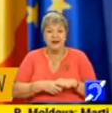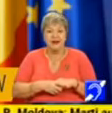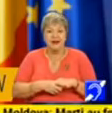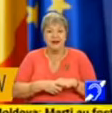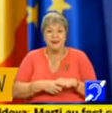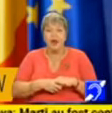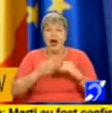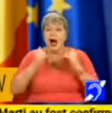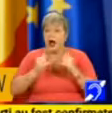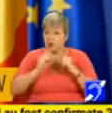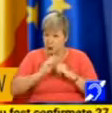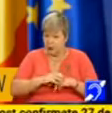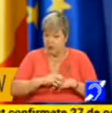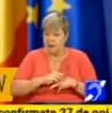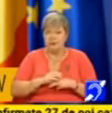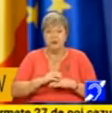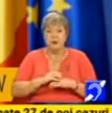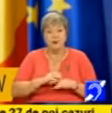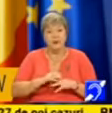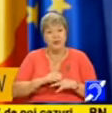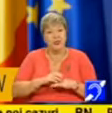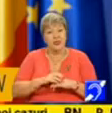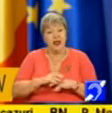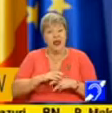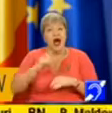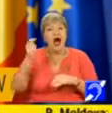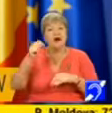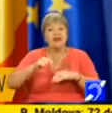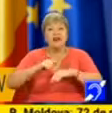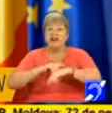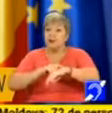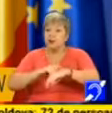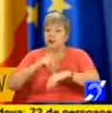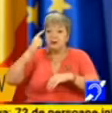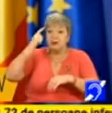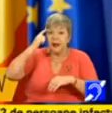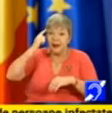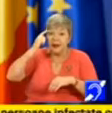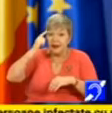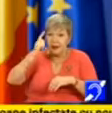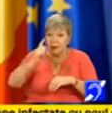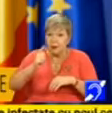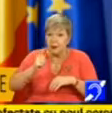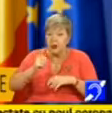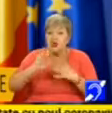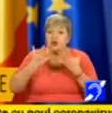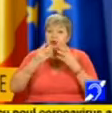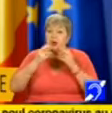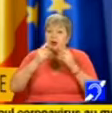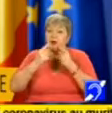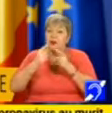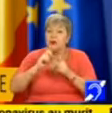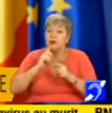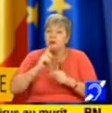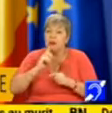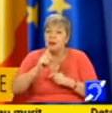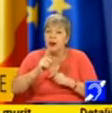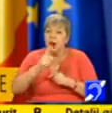Acum este timpul să ne gândim la ceea ce se numește un plan